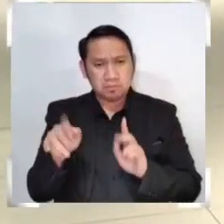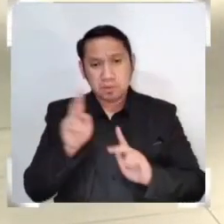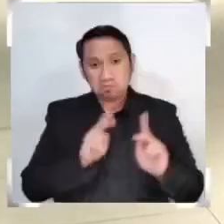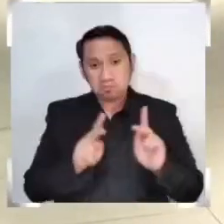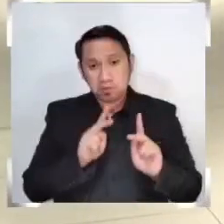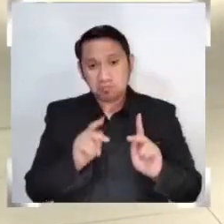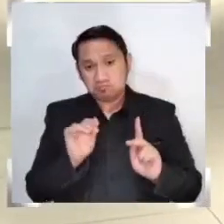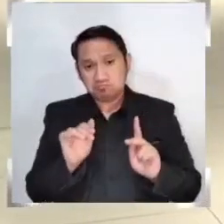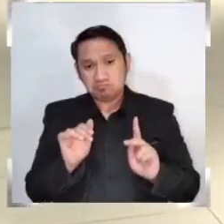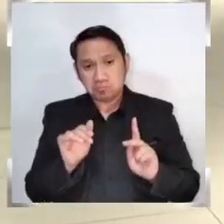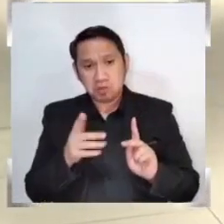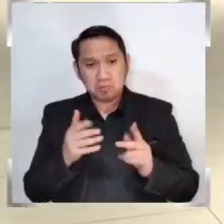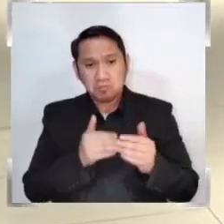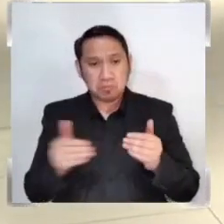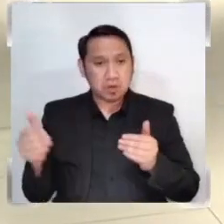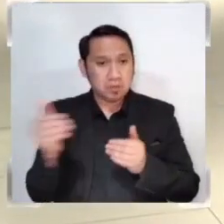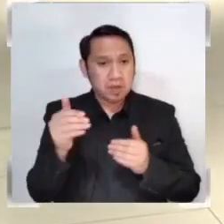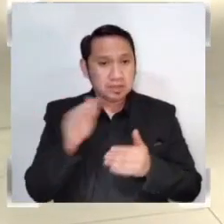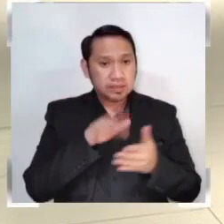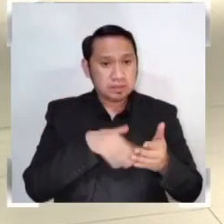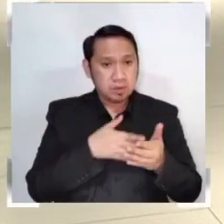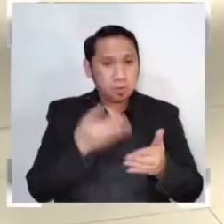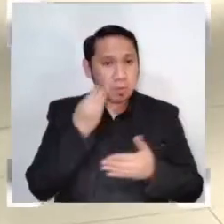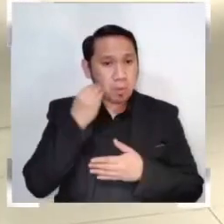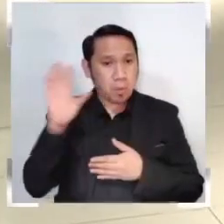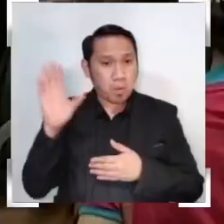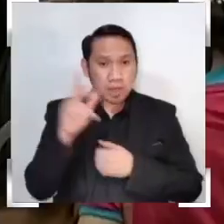nang umuwi sa kanika nilang mga probinsya.